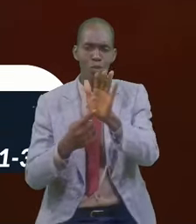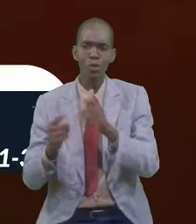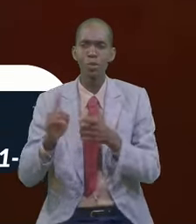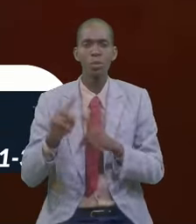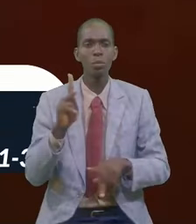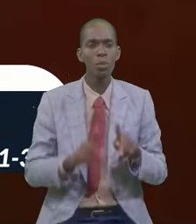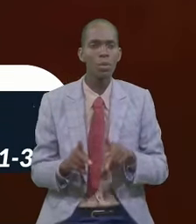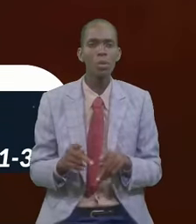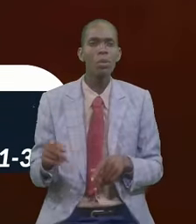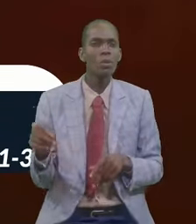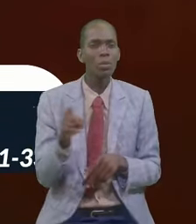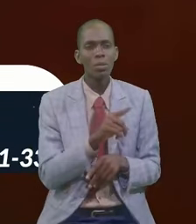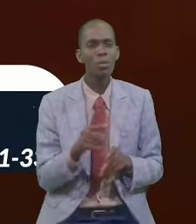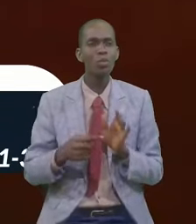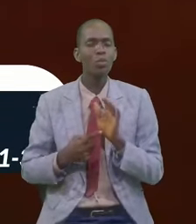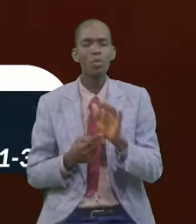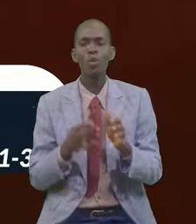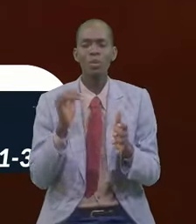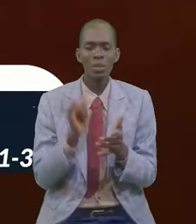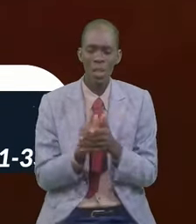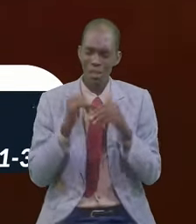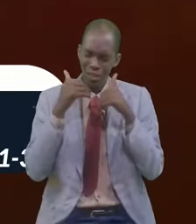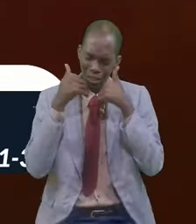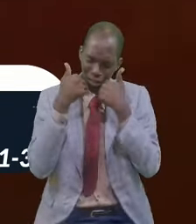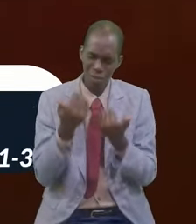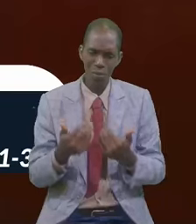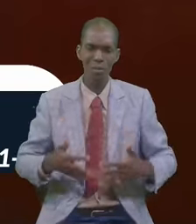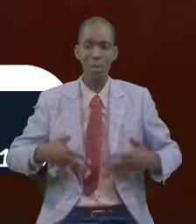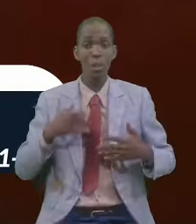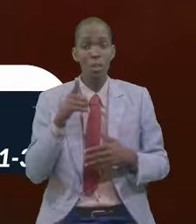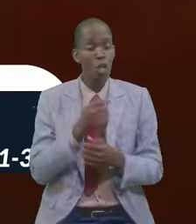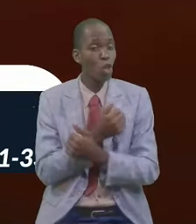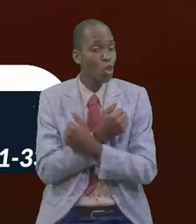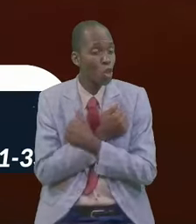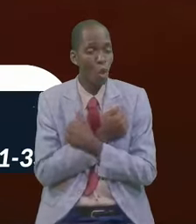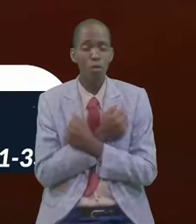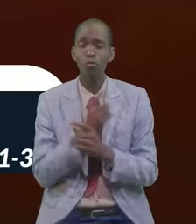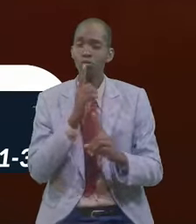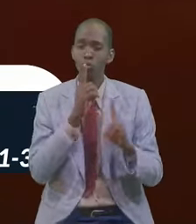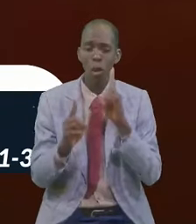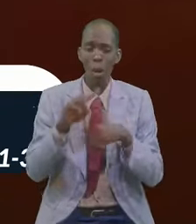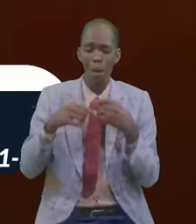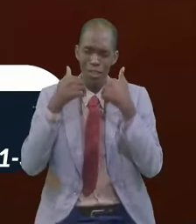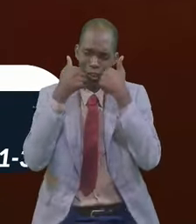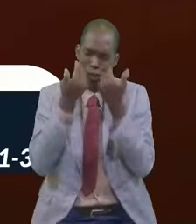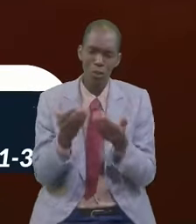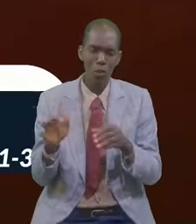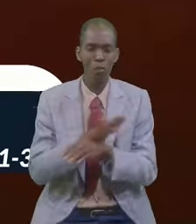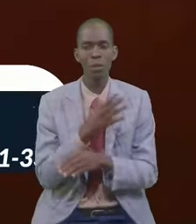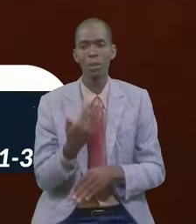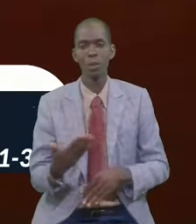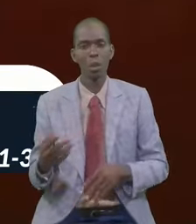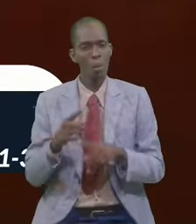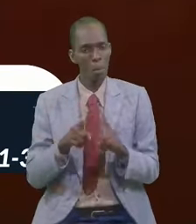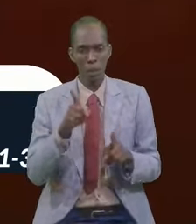Et ils relatent la vie ignoble qu'ils mènent. Ils jouissent